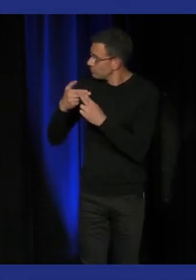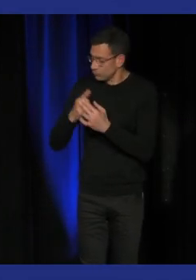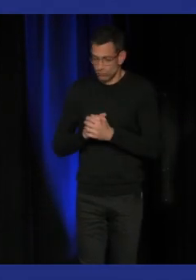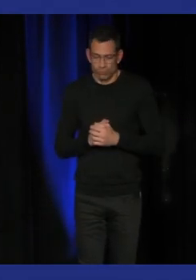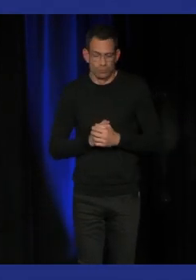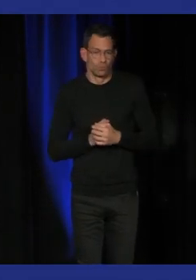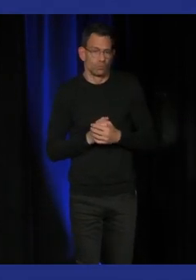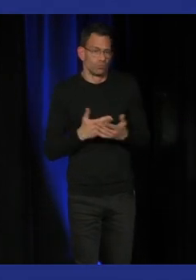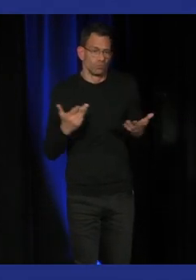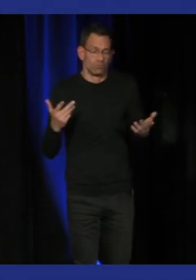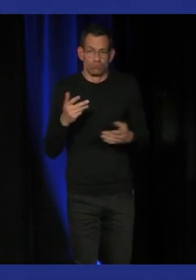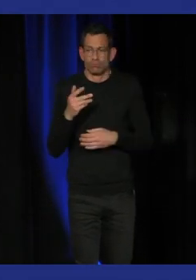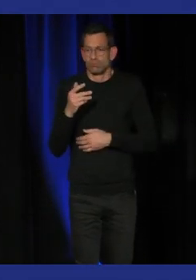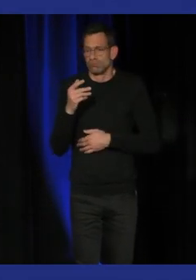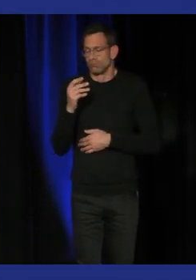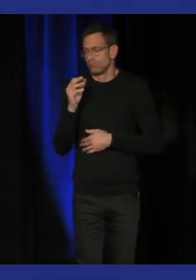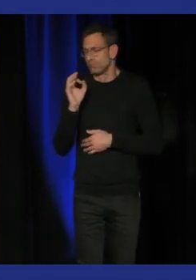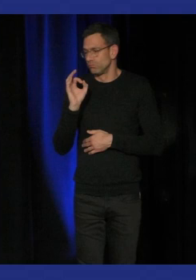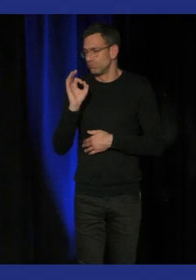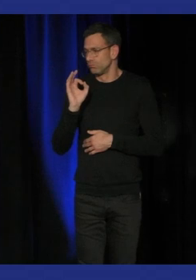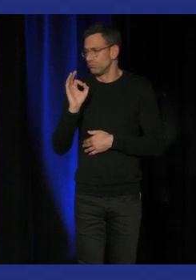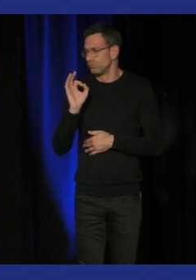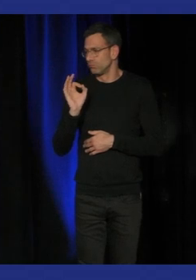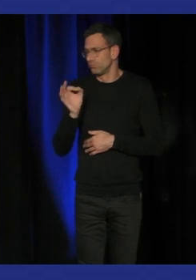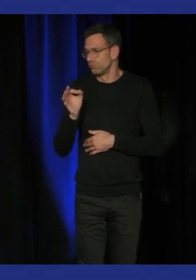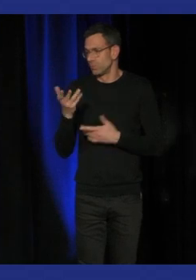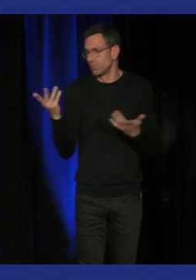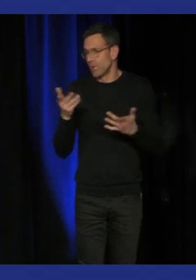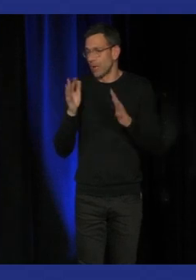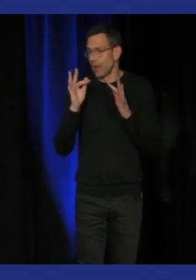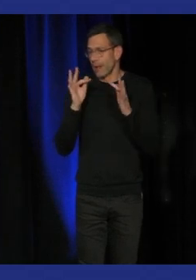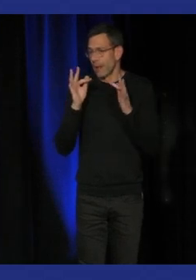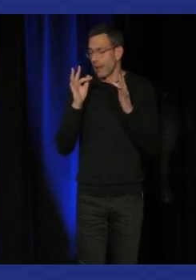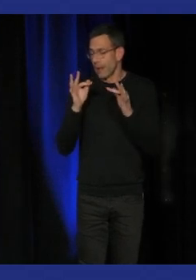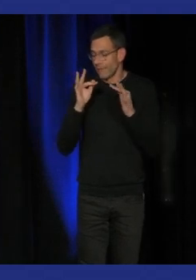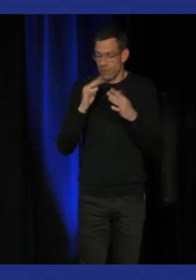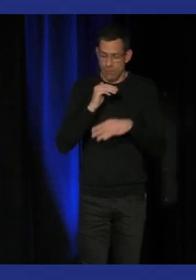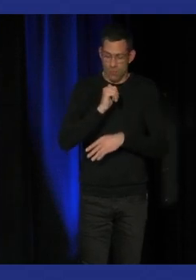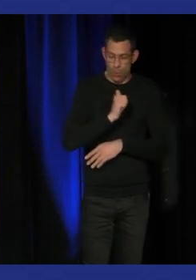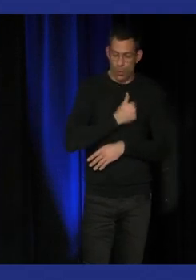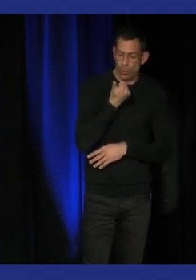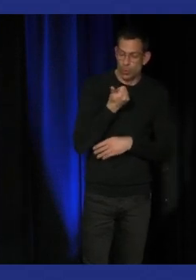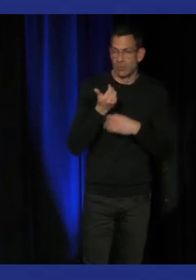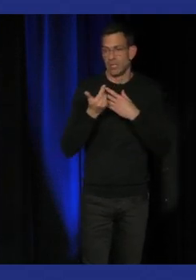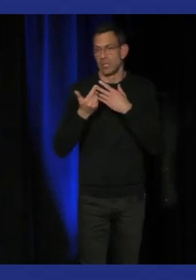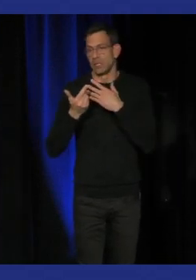Oui, bah après, sur la question de la différence entre autonomie et